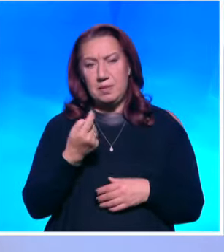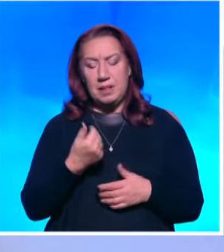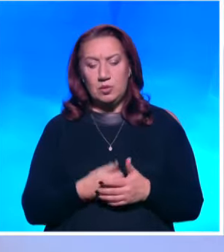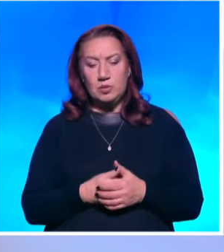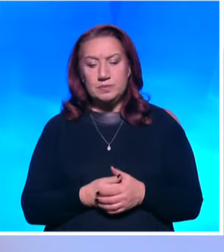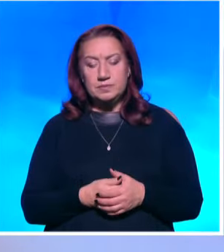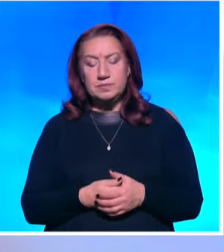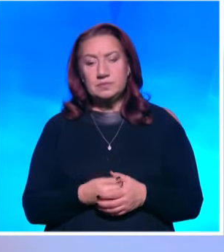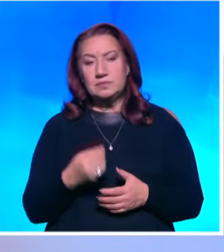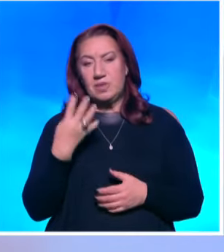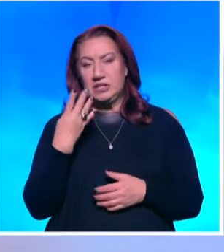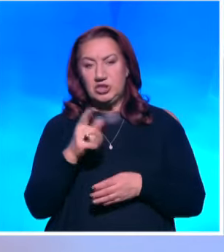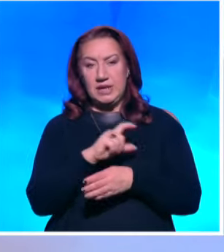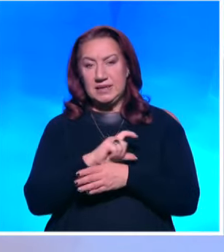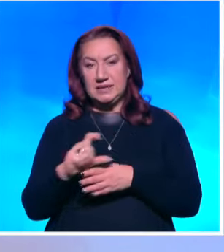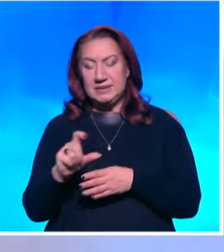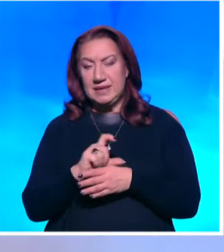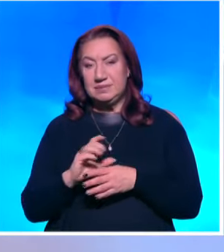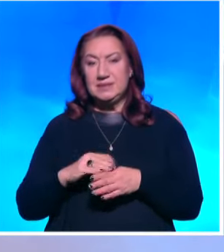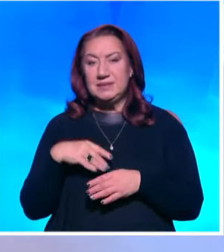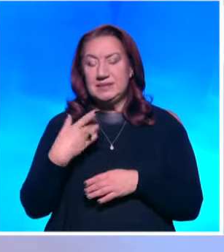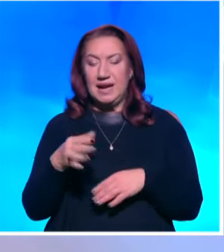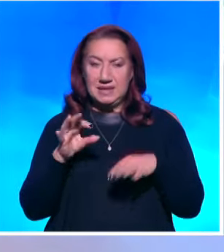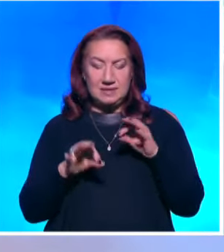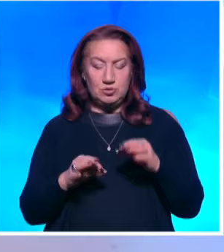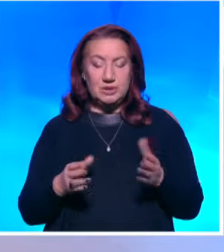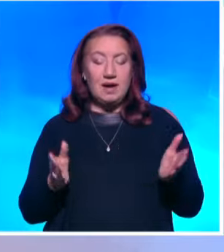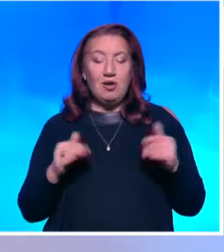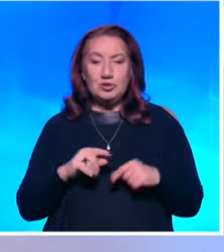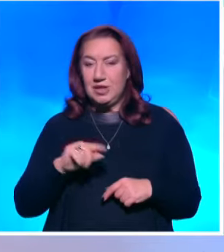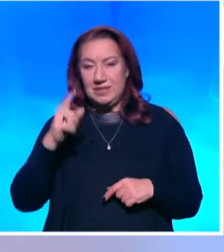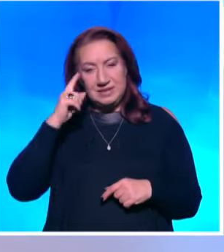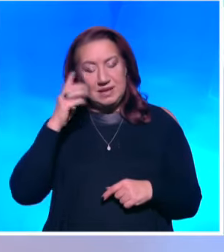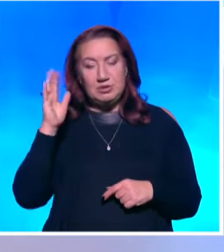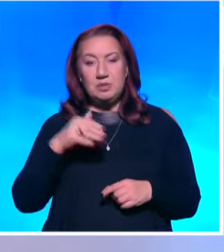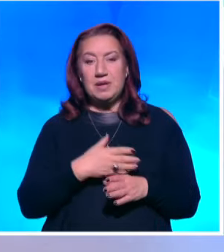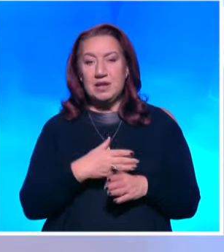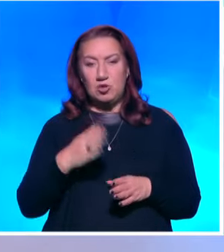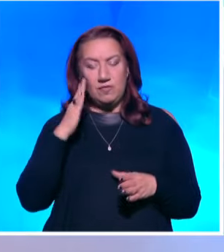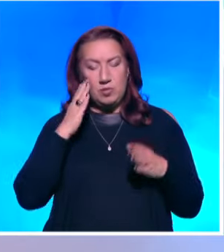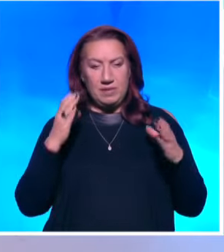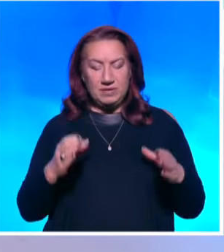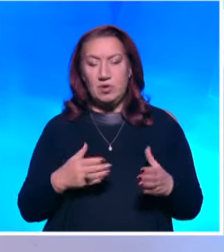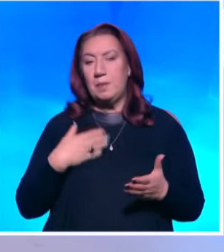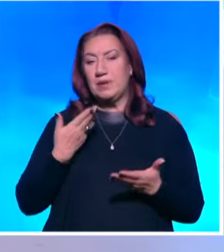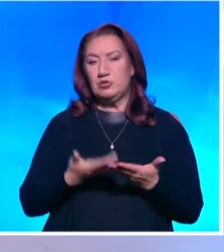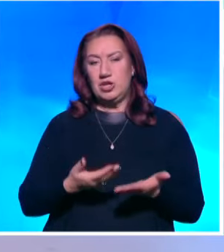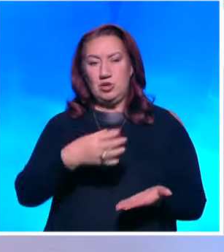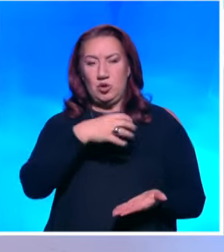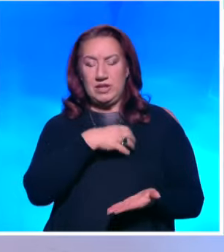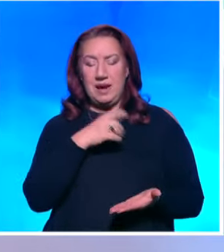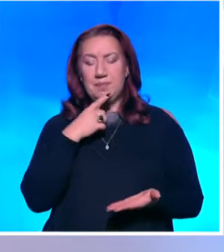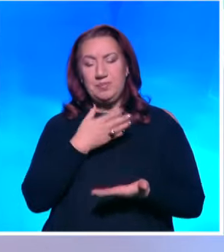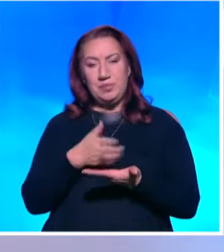четири седмици след изборите отговор на въпроса ще има ли редовна власт все още няма офертата на герб днес за разпределение на властта с продължаваме